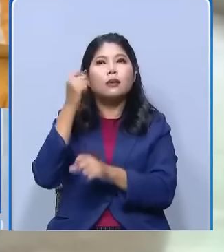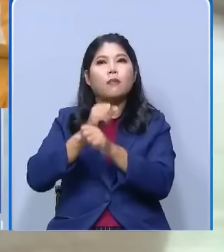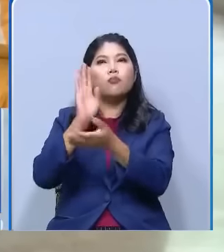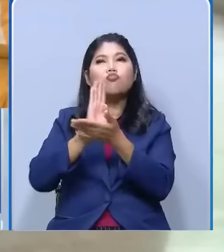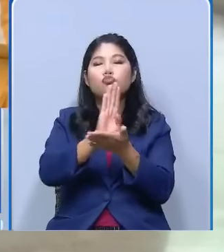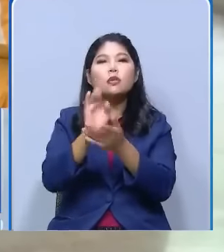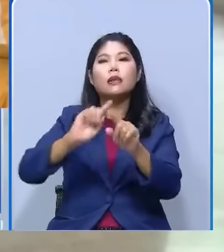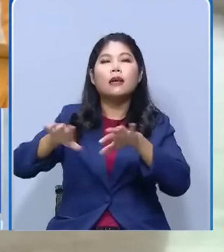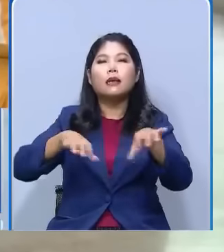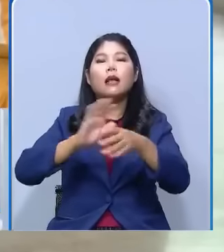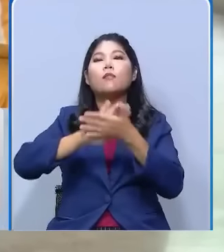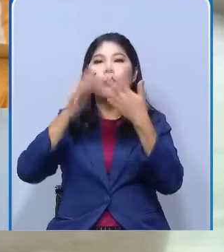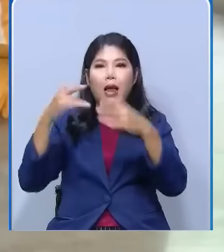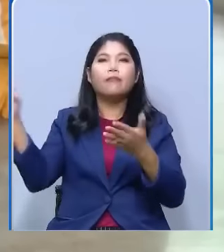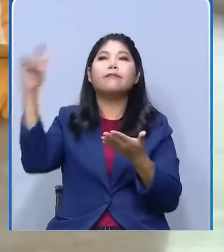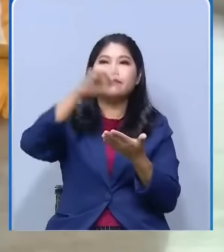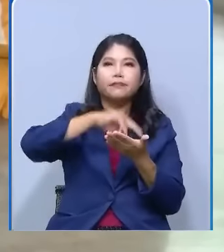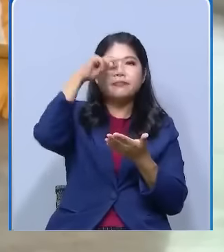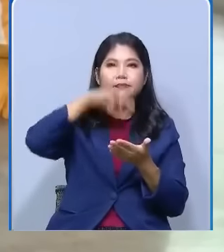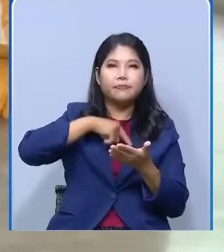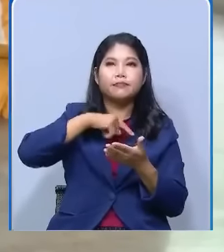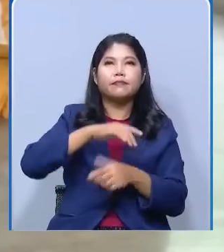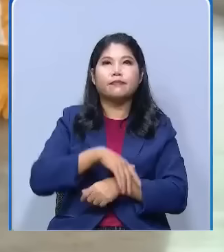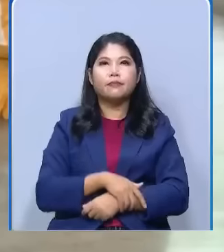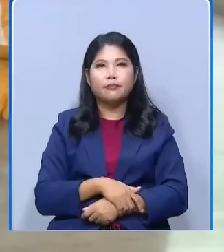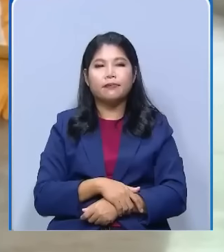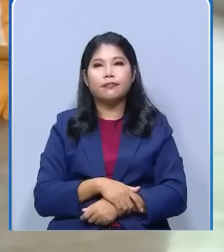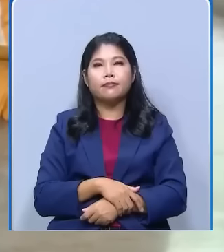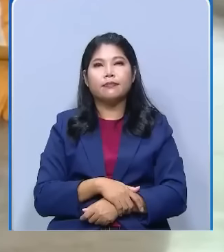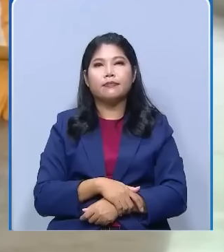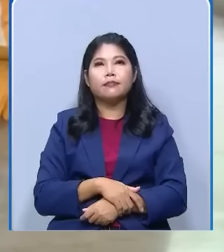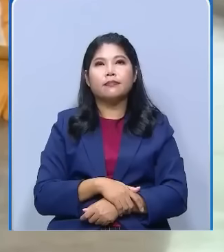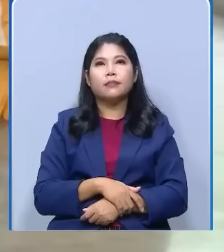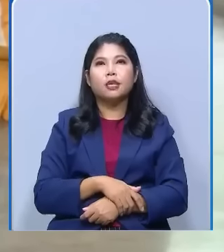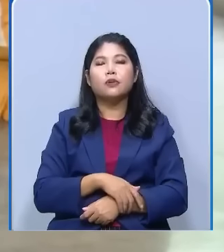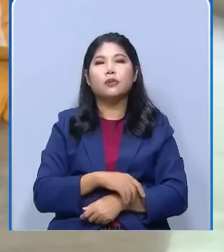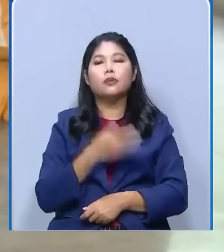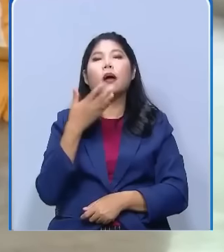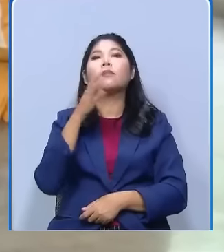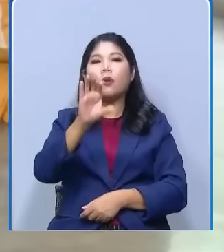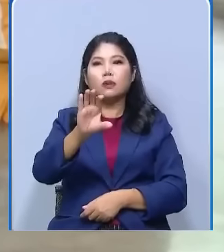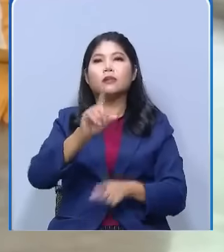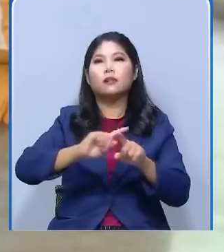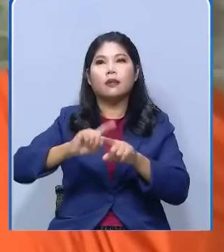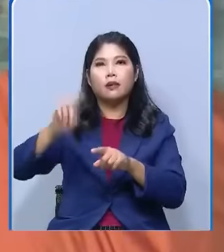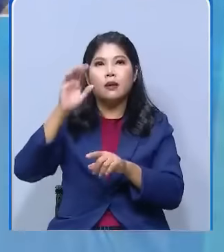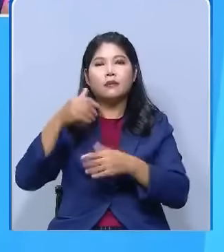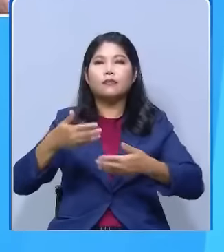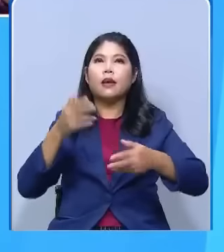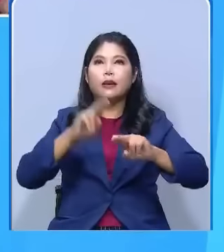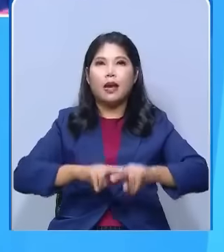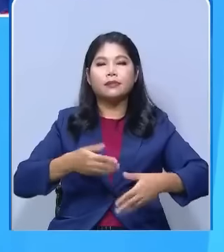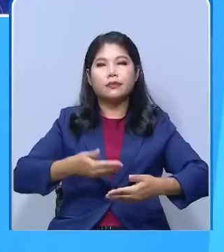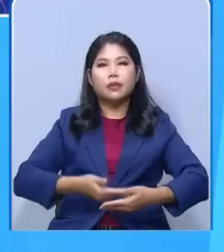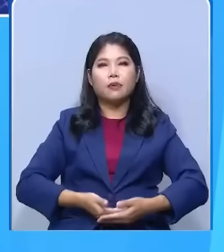ดินทางกลับเลยในทันทีนั่นแหละมันก็เป็นภาพที่แบบสื่อสังคมออนไลน์วิพากษ์วิจารณ์กันไปต่างๆนานาเห็นไหมภาพแบบไปนั่งสมาธิ บ